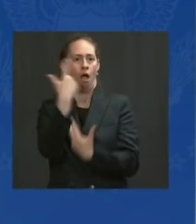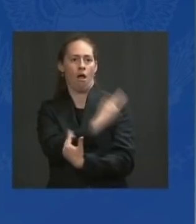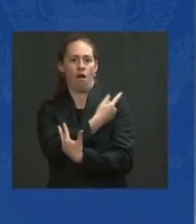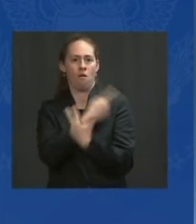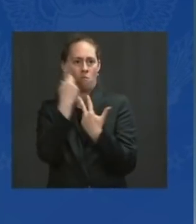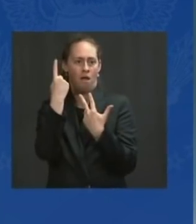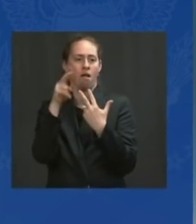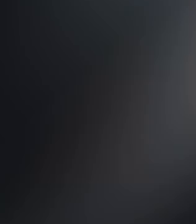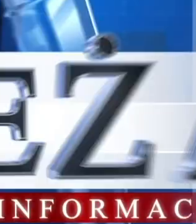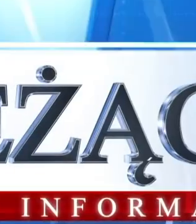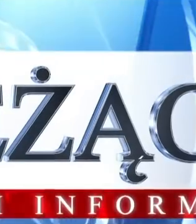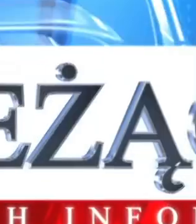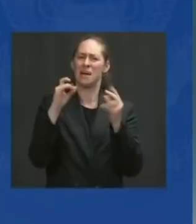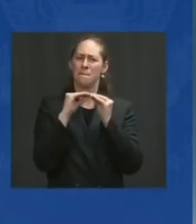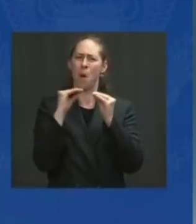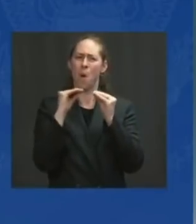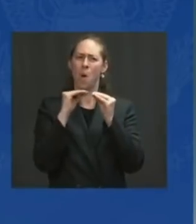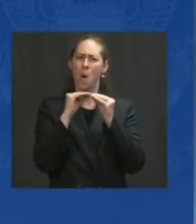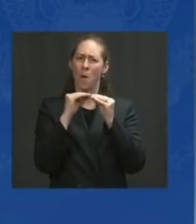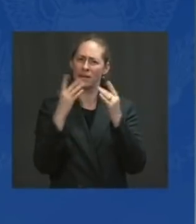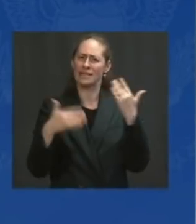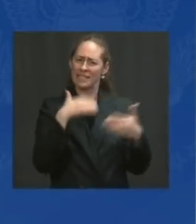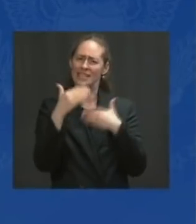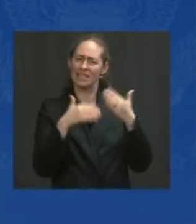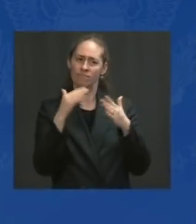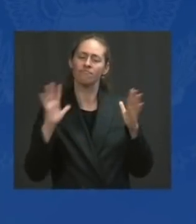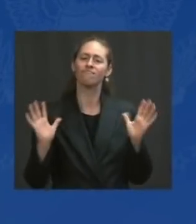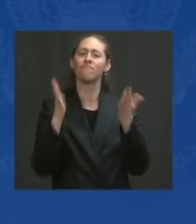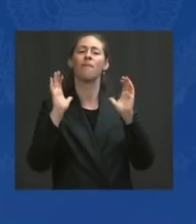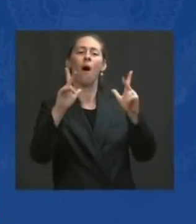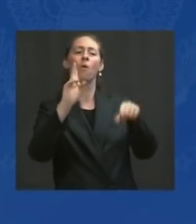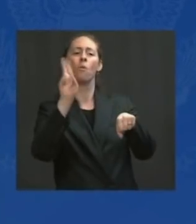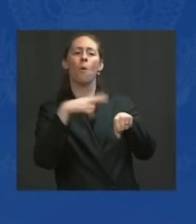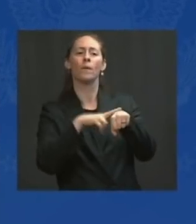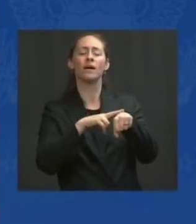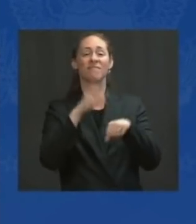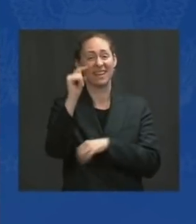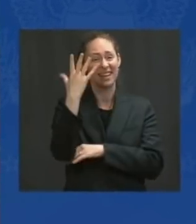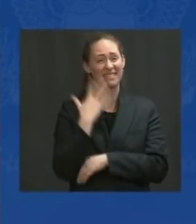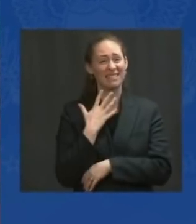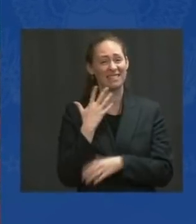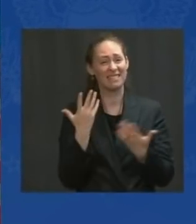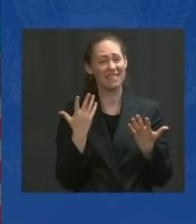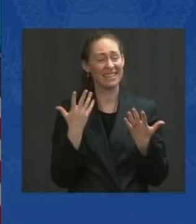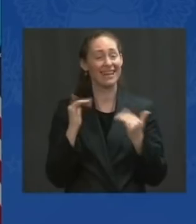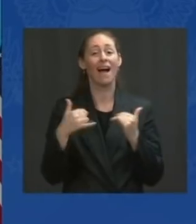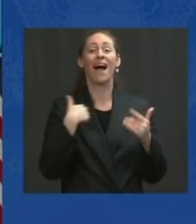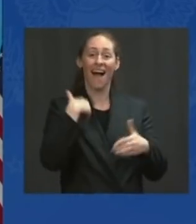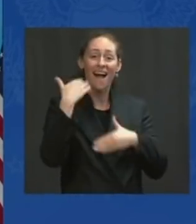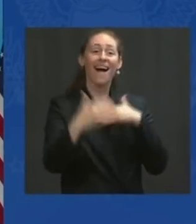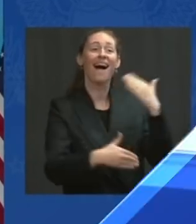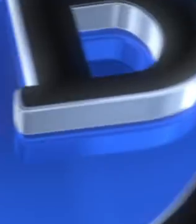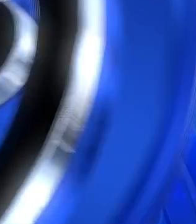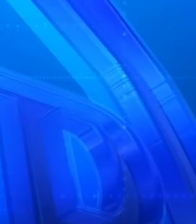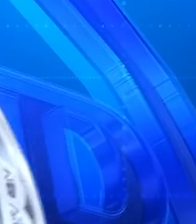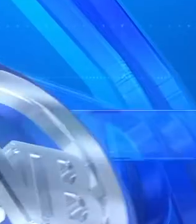and getting back to normal. But the sad reality is that despite our progress, we're still losing people